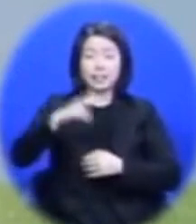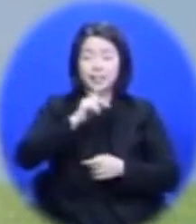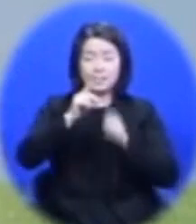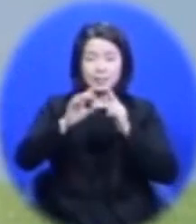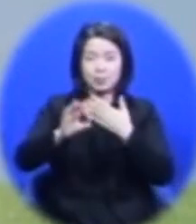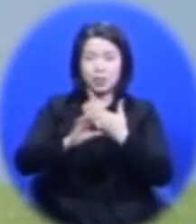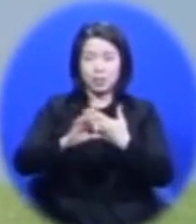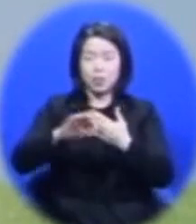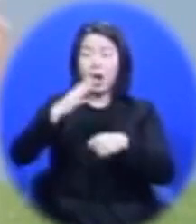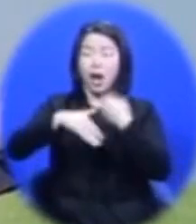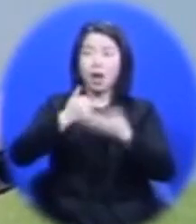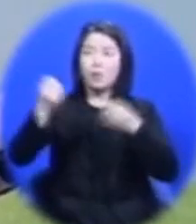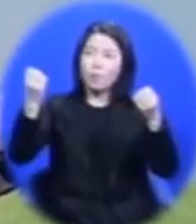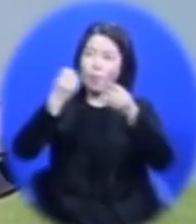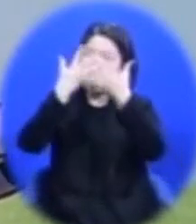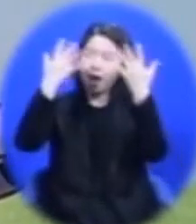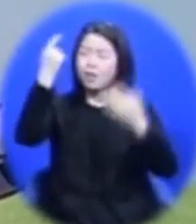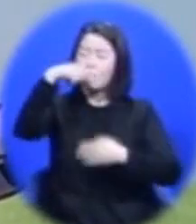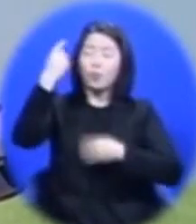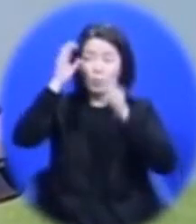하나님의 환한 얼굴을 본 거예요.